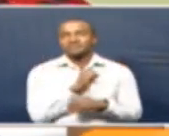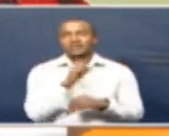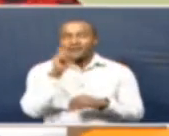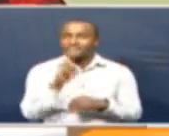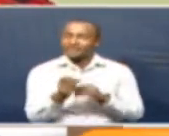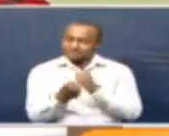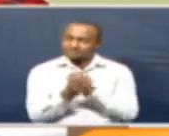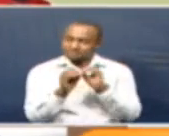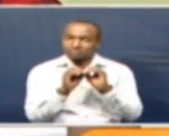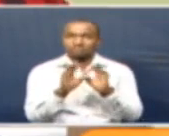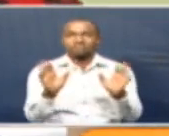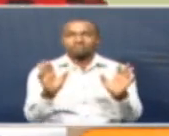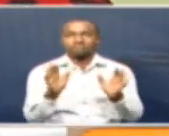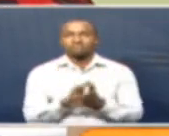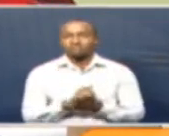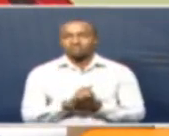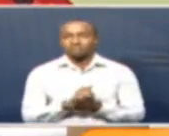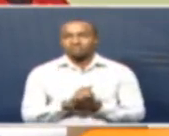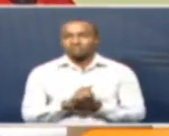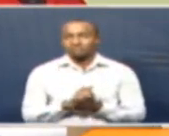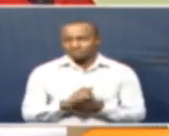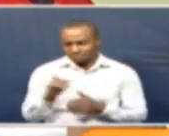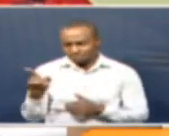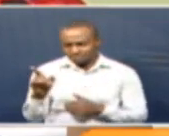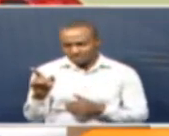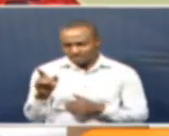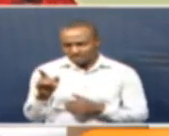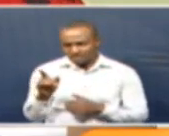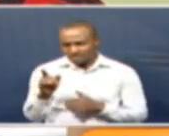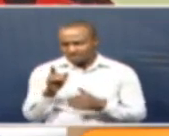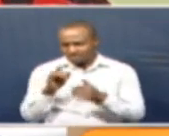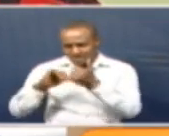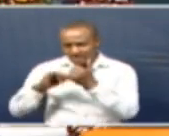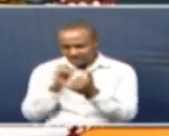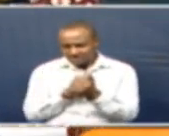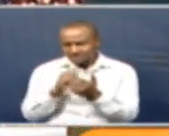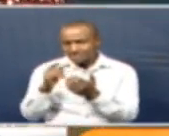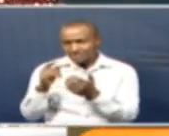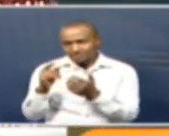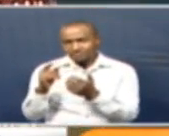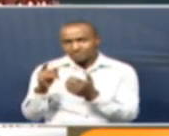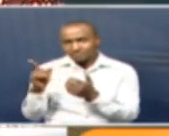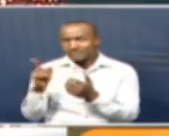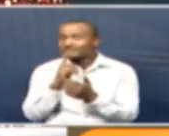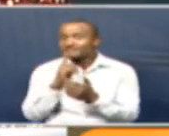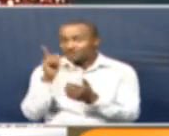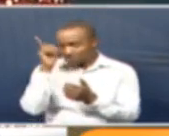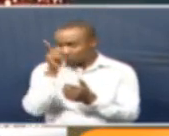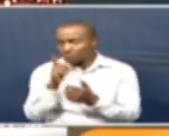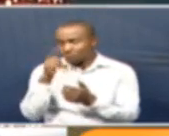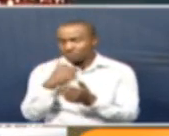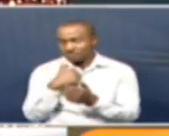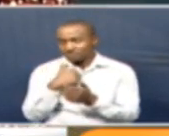Lakini penzi lisiharibiwe na wageni. Bi Msafwari, hapo kwa mashemegi, labda niulize kina Yusuf. Kuna mmoja hapa anasema, lulu nimeoleka kwa